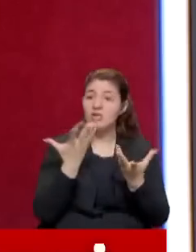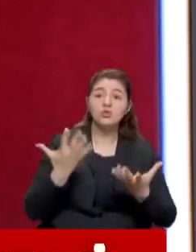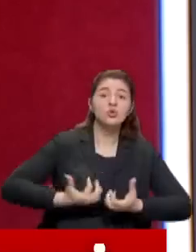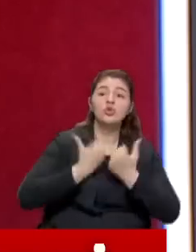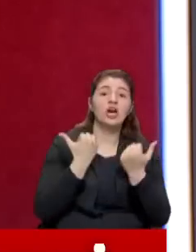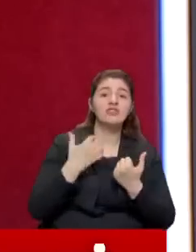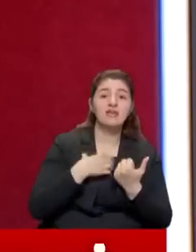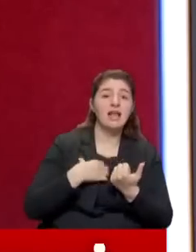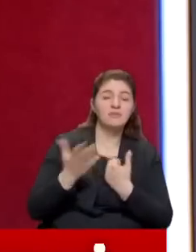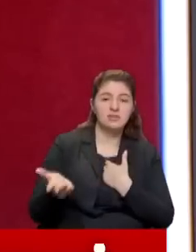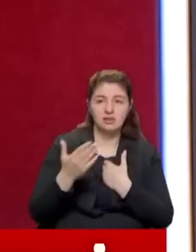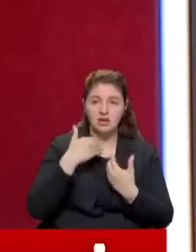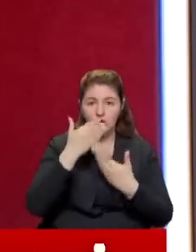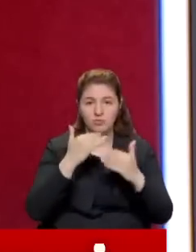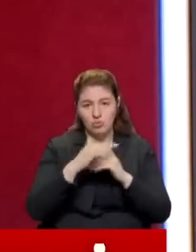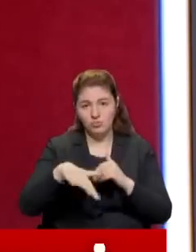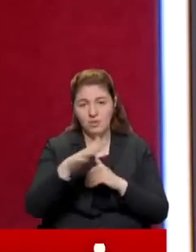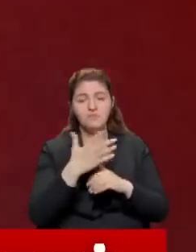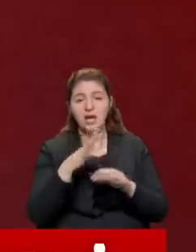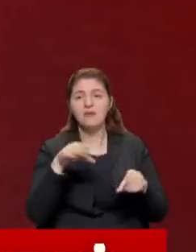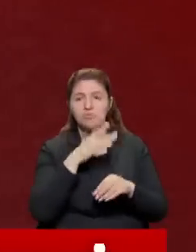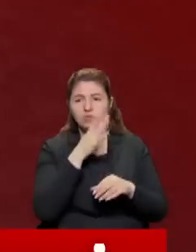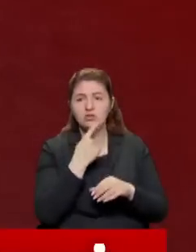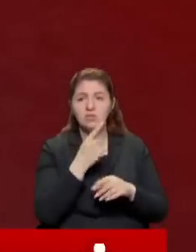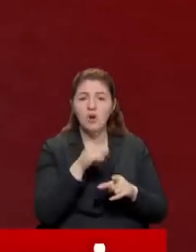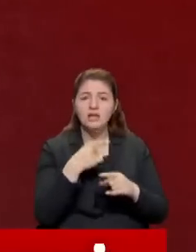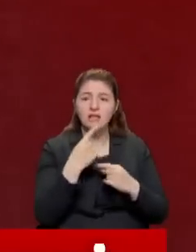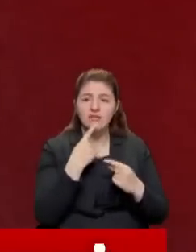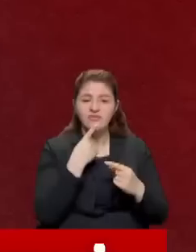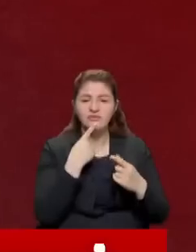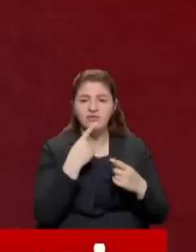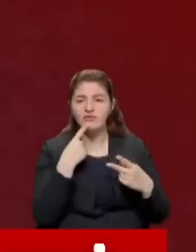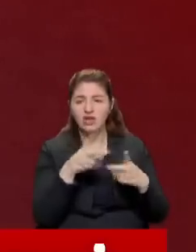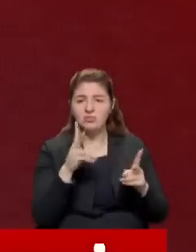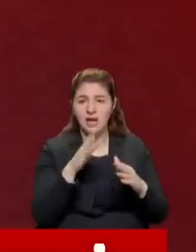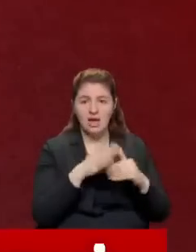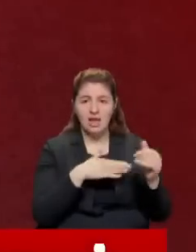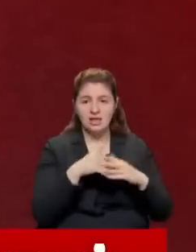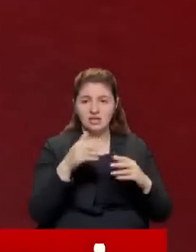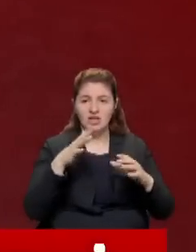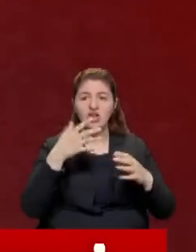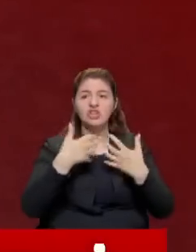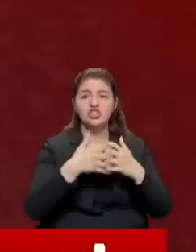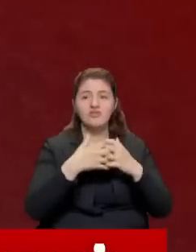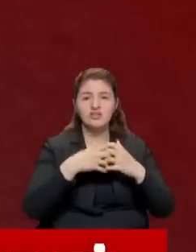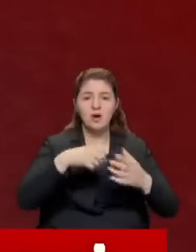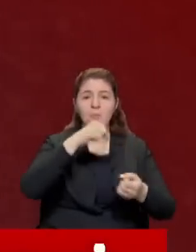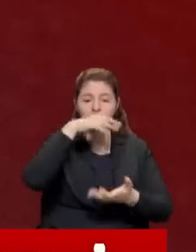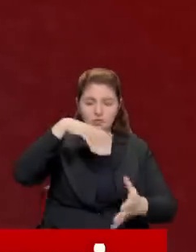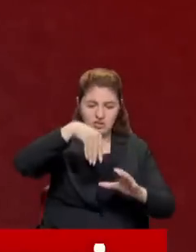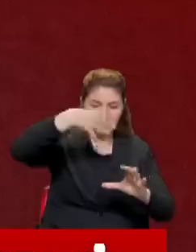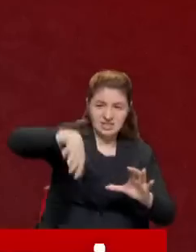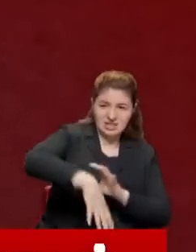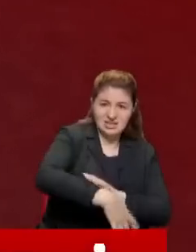anlatmak aslında. Hepimiz biliyoruz dediniz. Bu arada laf lafa açınca şimdi elinizi işte ceviz